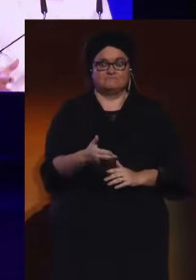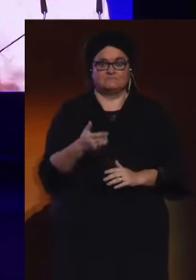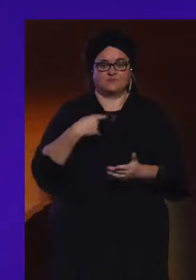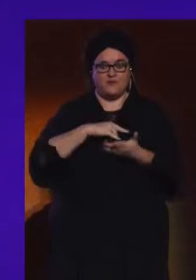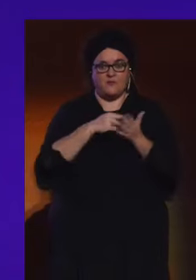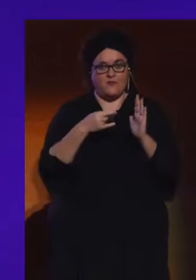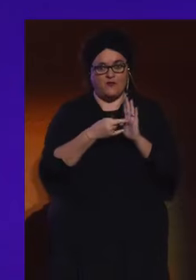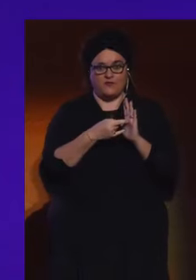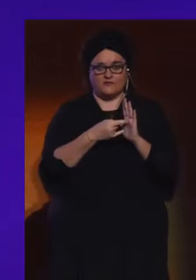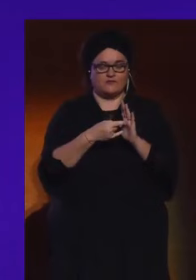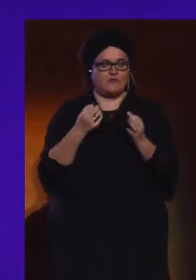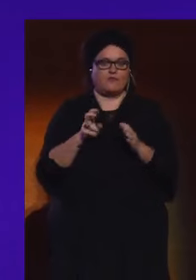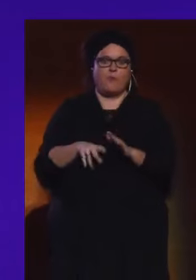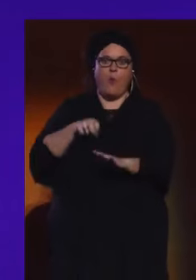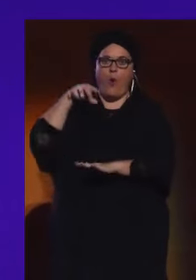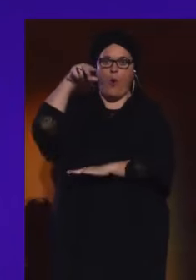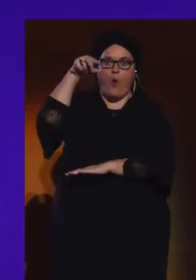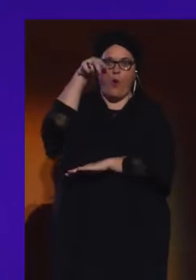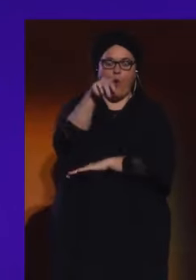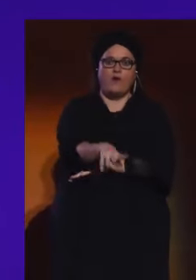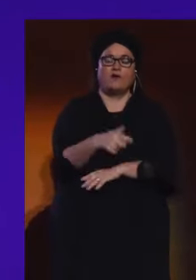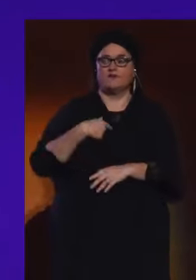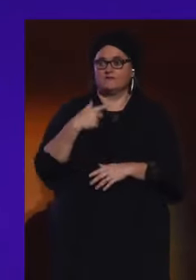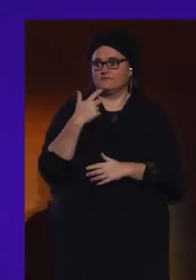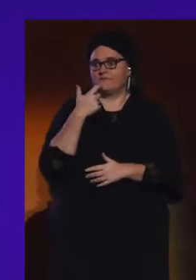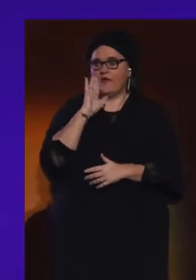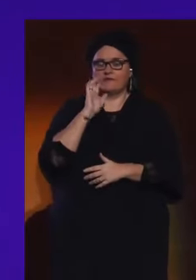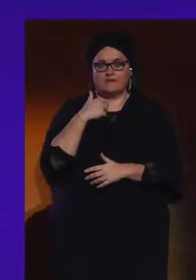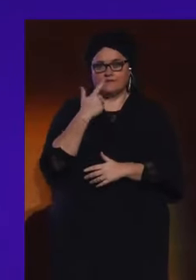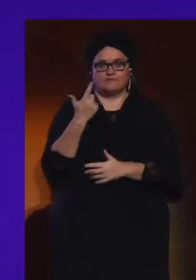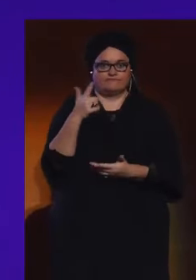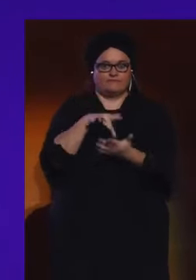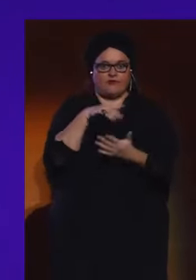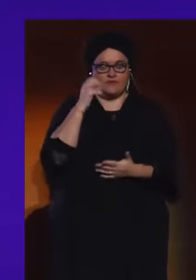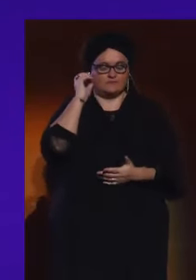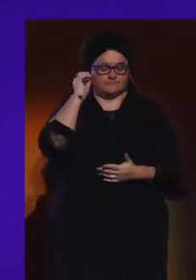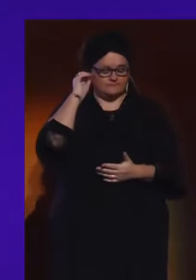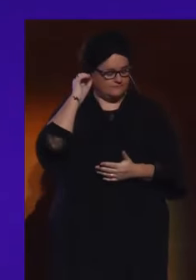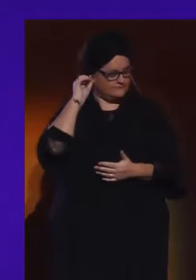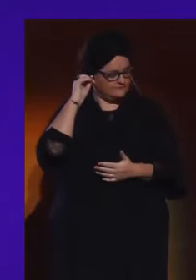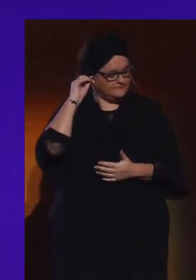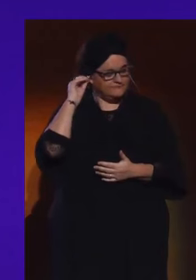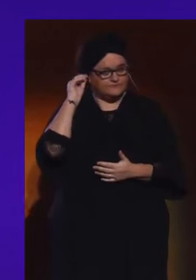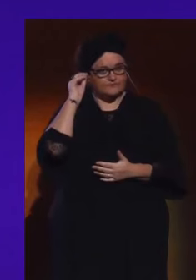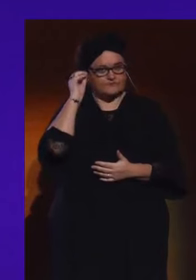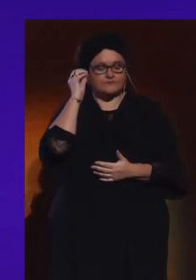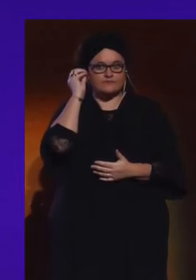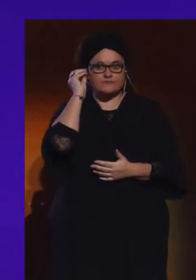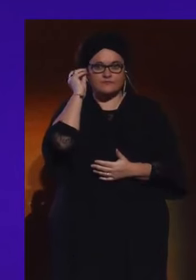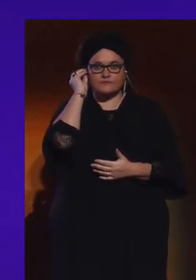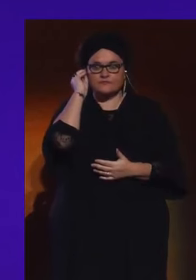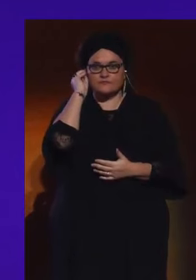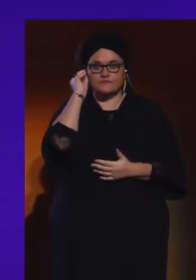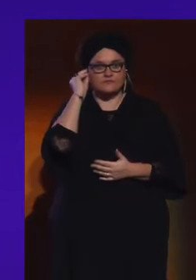proiektu honek guztiak jauzi bat eman beharra dauka, nahi eta nahi ez. Lehen esan dizu eta hau da gure momentua. Hau da gure momentua, jauzia emateko